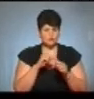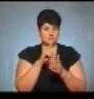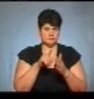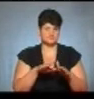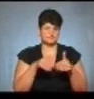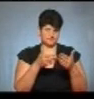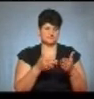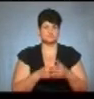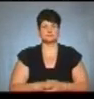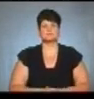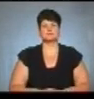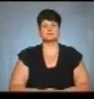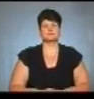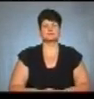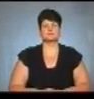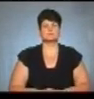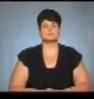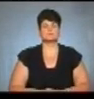запитання.